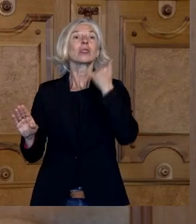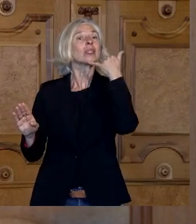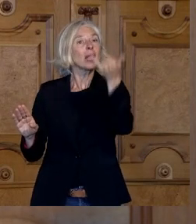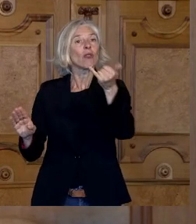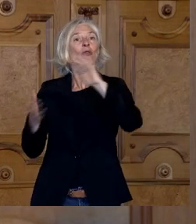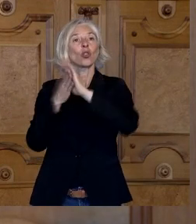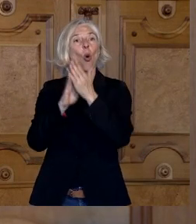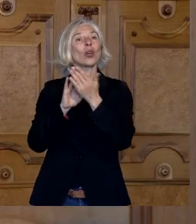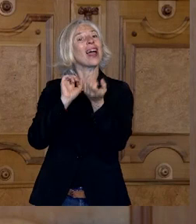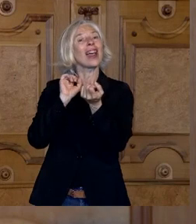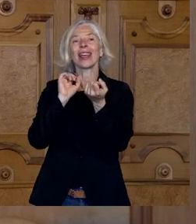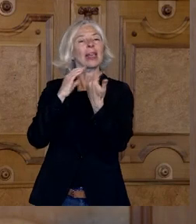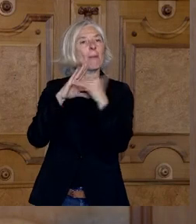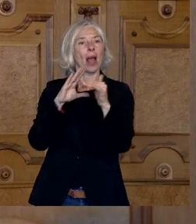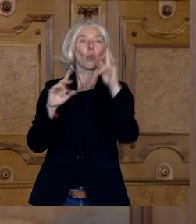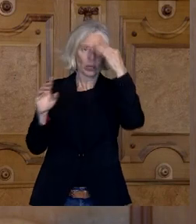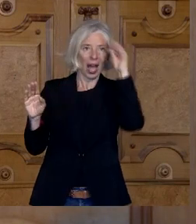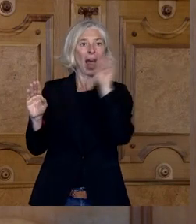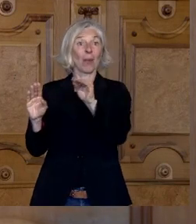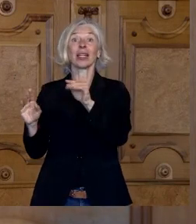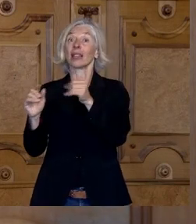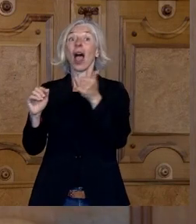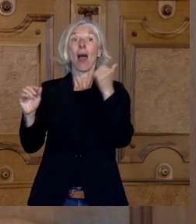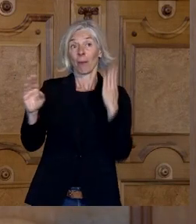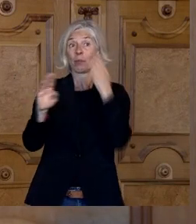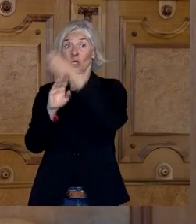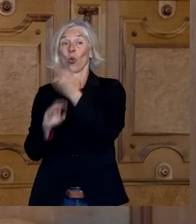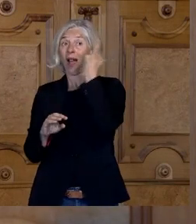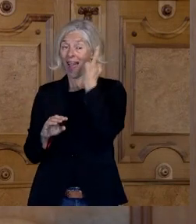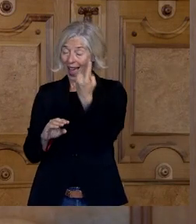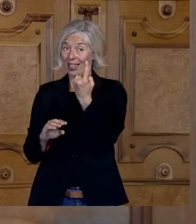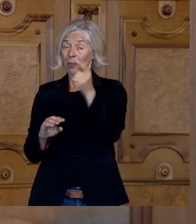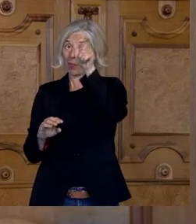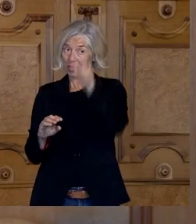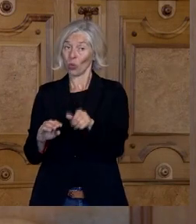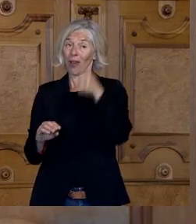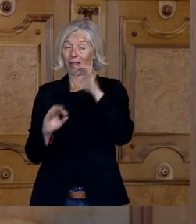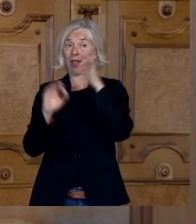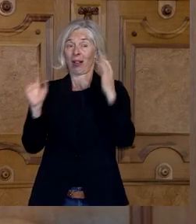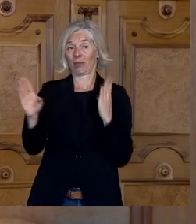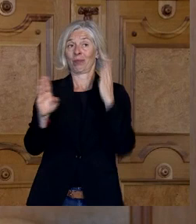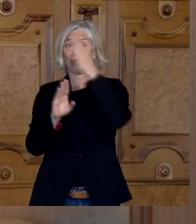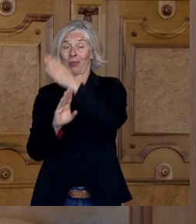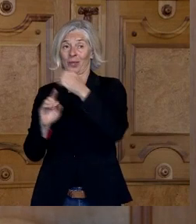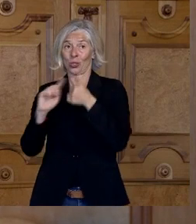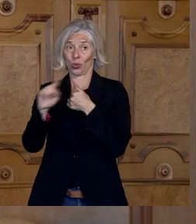mit Mund-Nasen-Schutz, Mindestabstand des Abstandsgebots und,